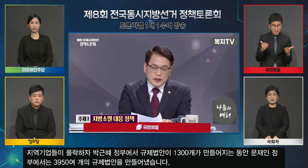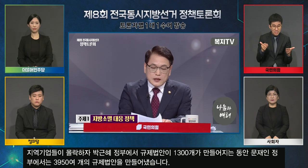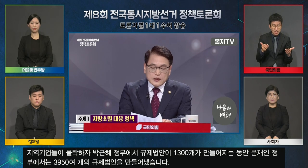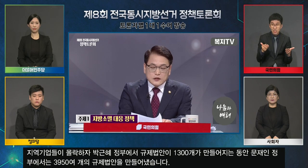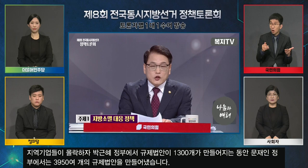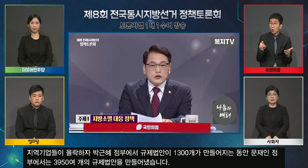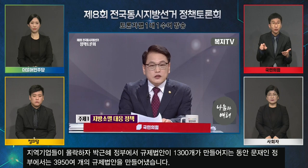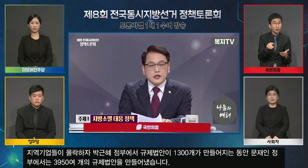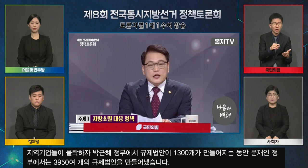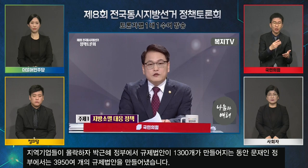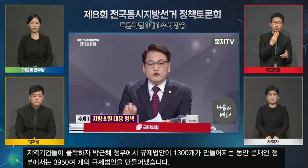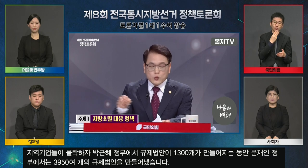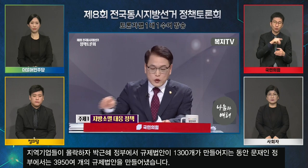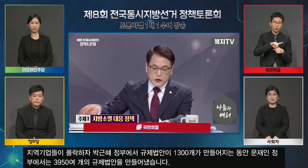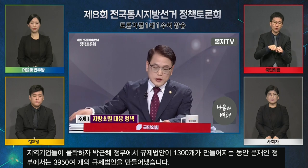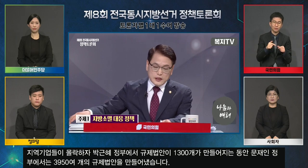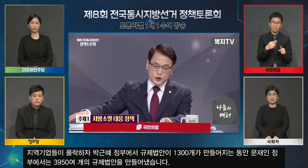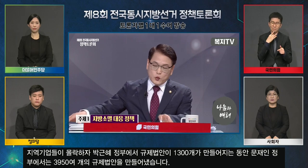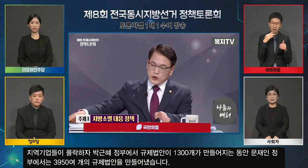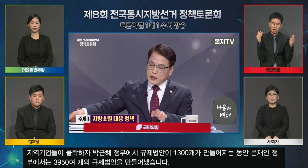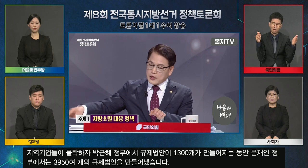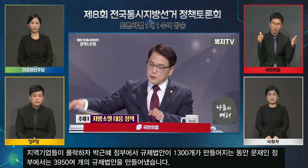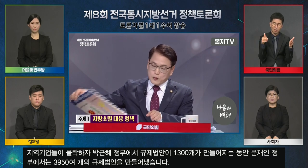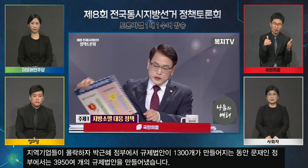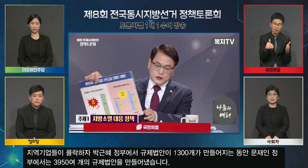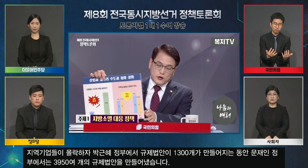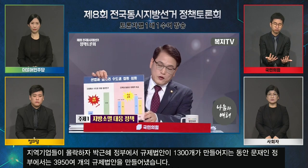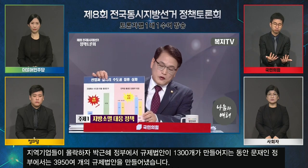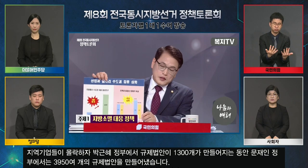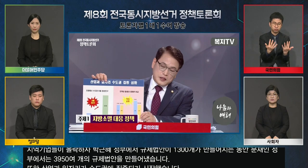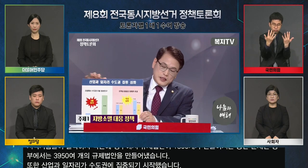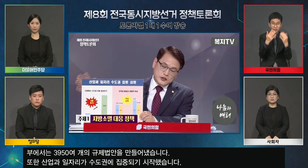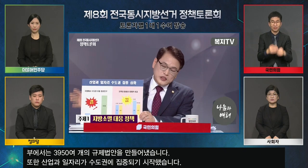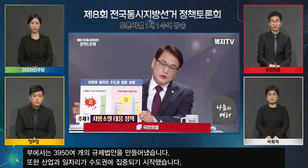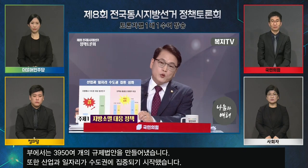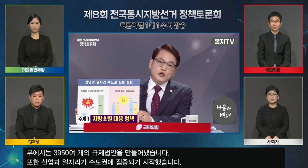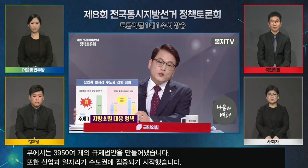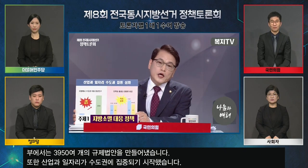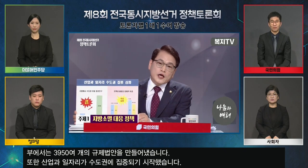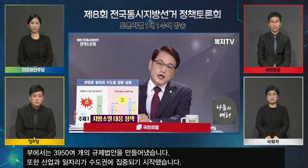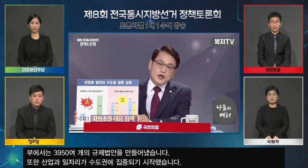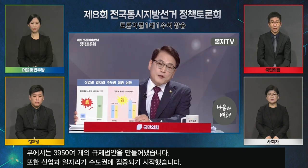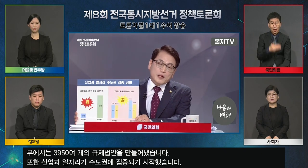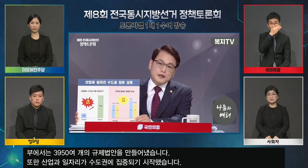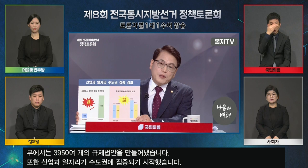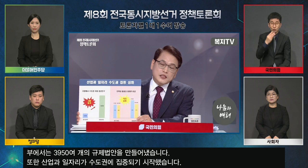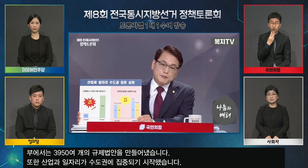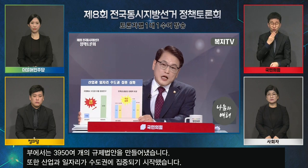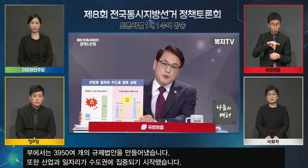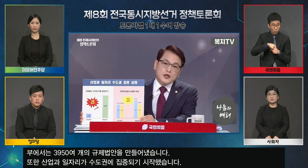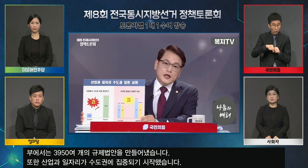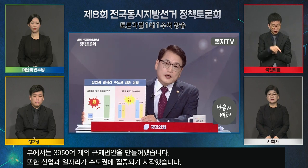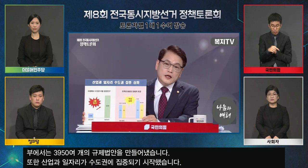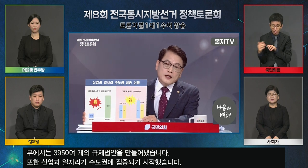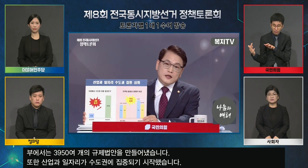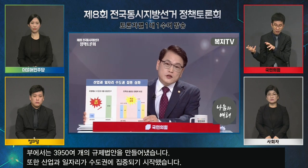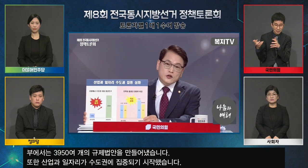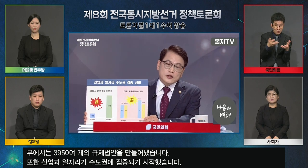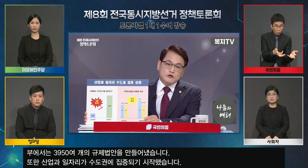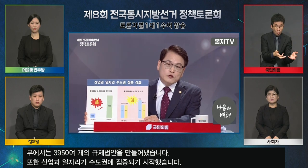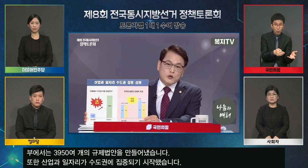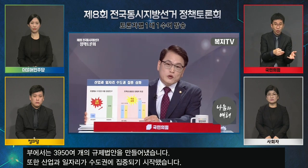청년층의 수도권 이동 현황을 한번 보시죠. 2015년도에 1만 88명의